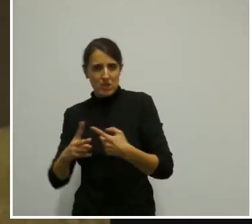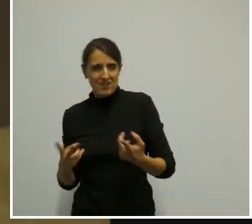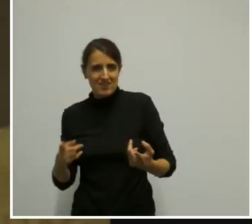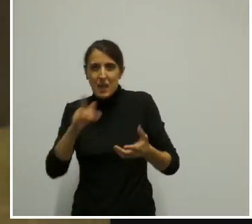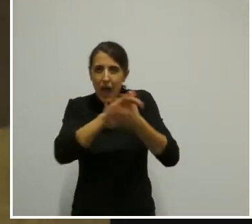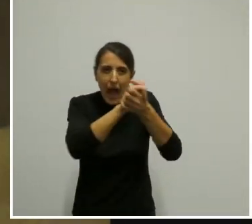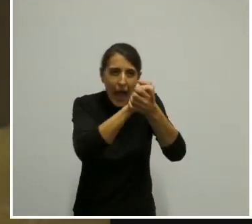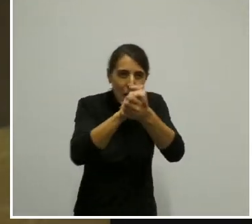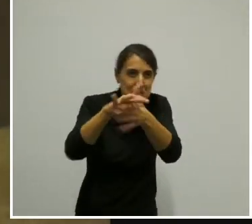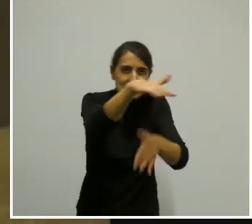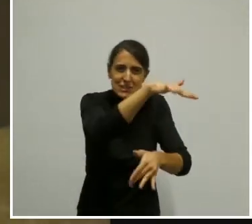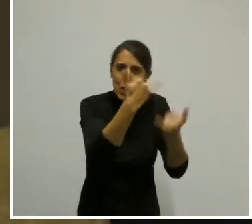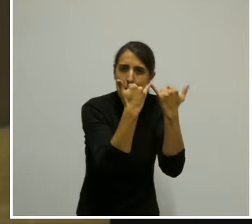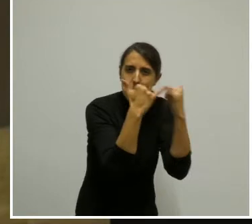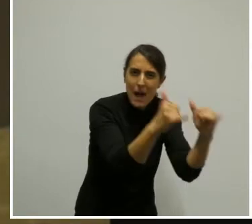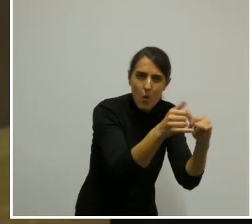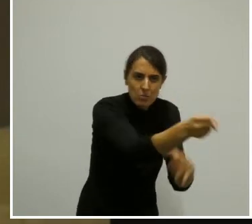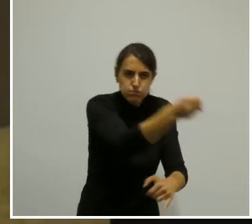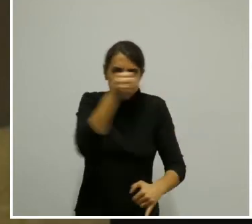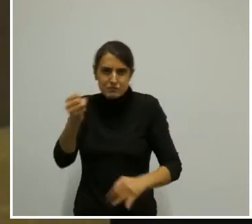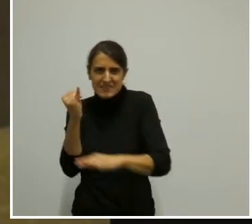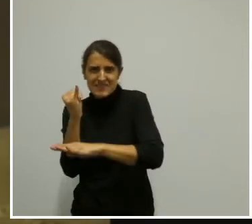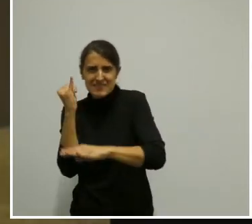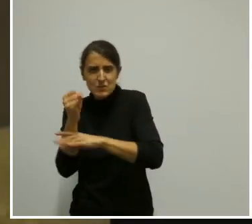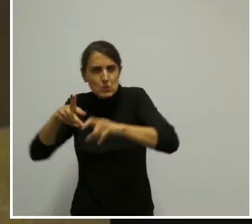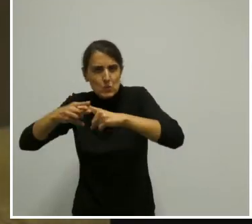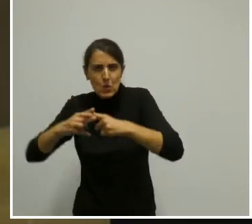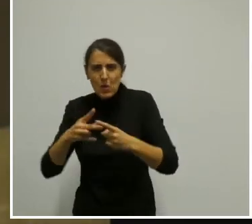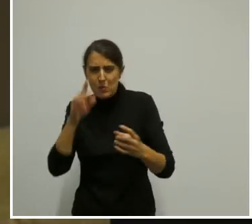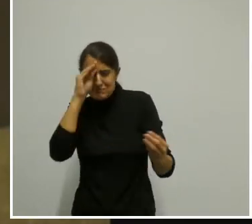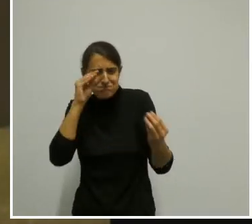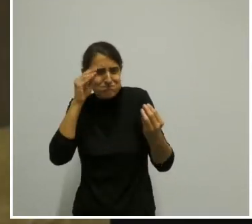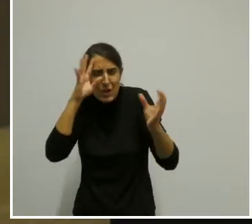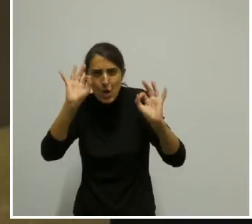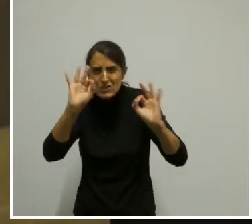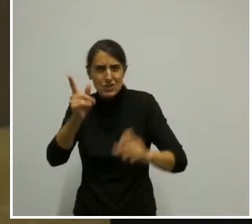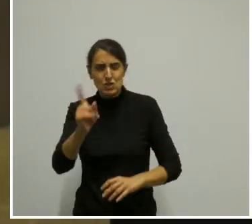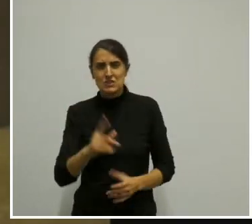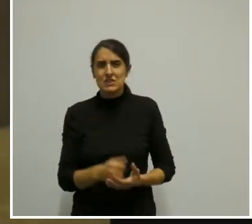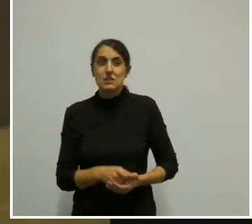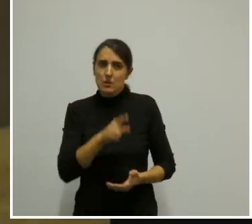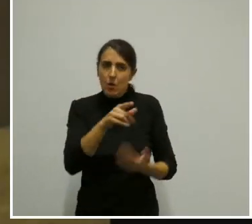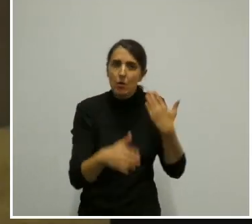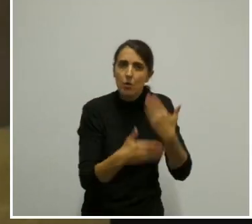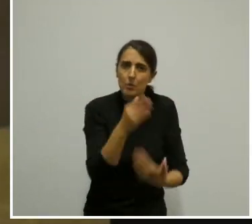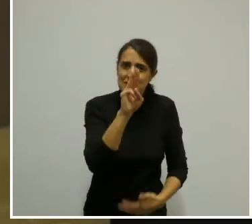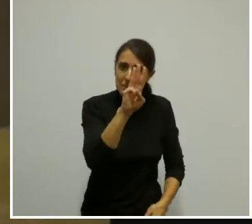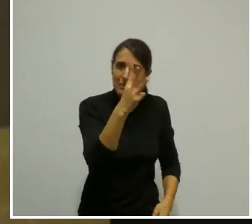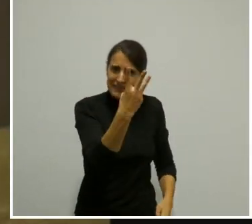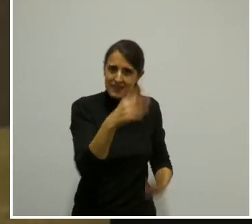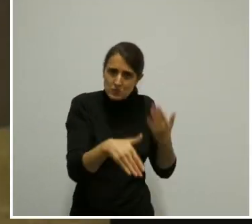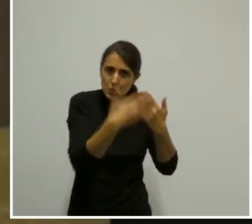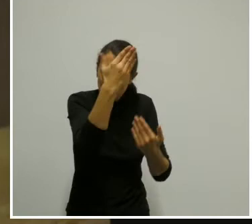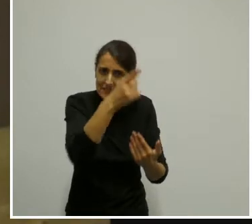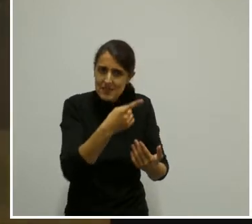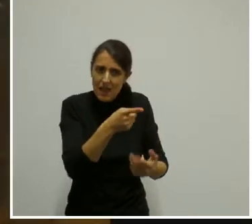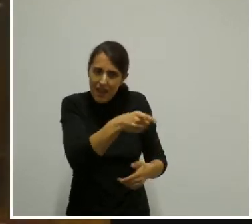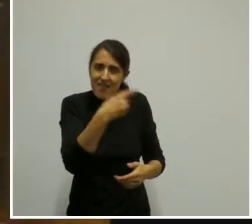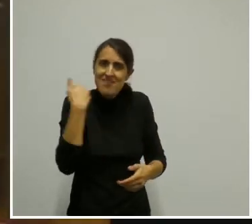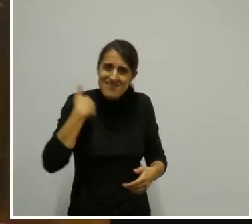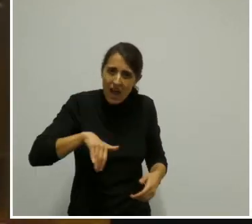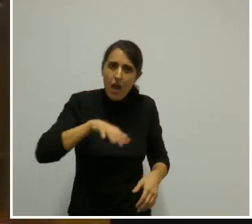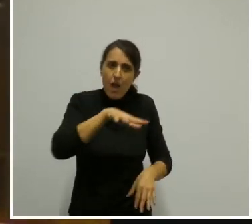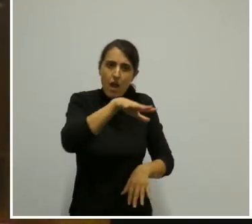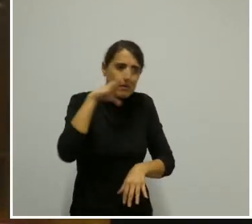seus amics, del seu entorn, del seu territori, no té cap sentit. Comença a P3, o sigui, és veritat, a P3 també hi ha